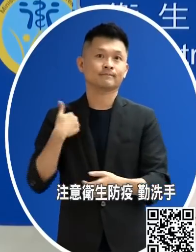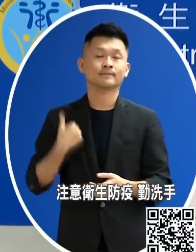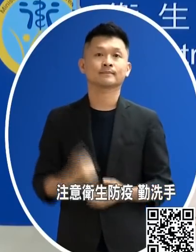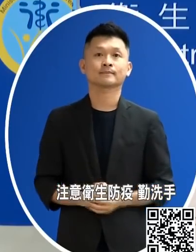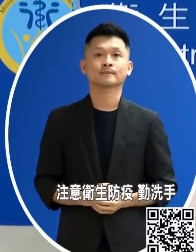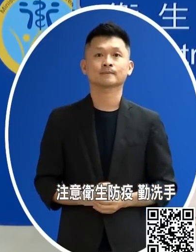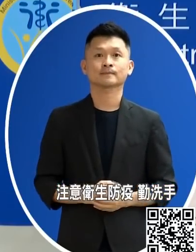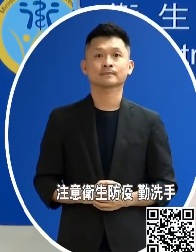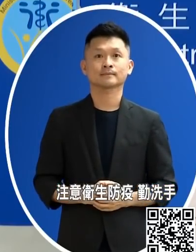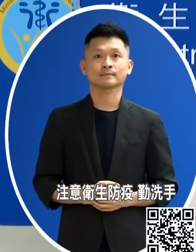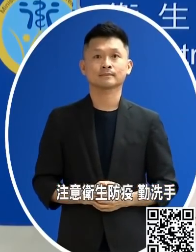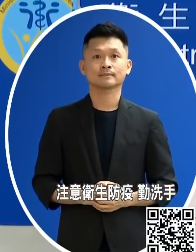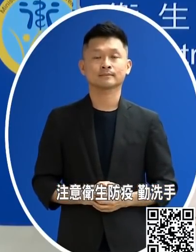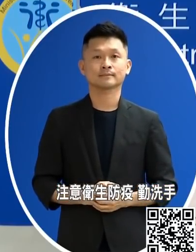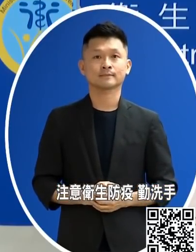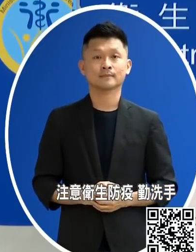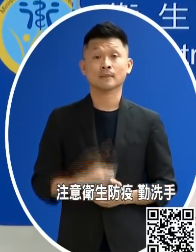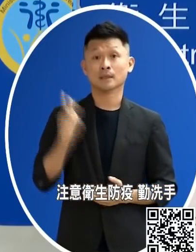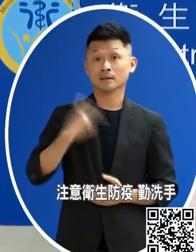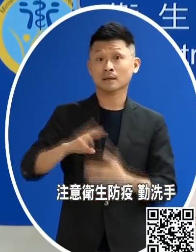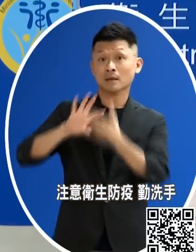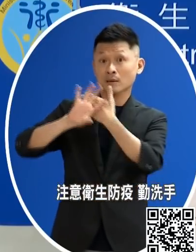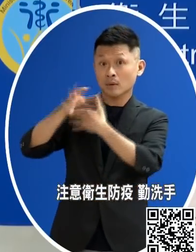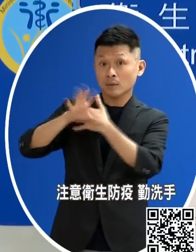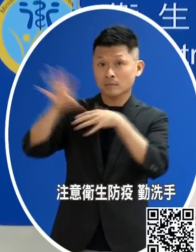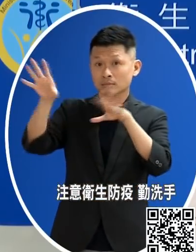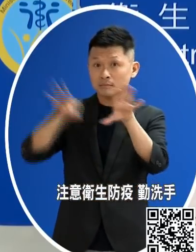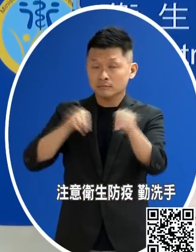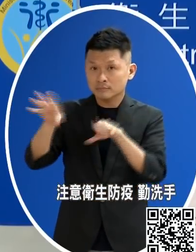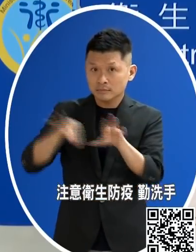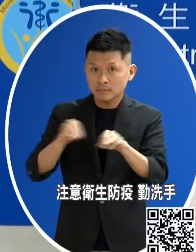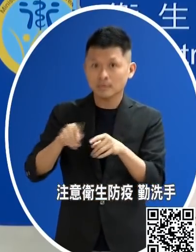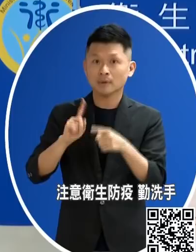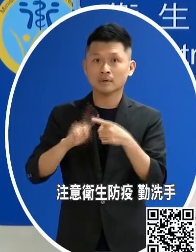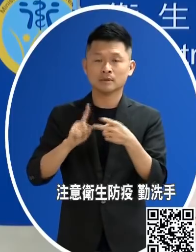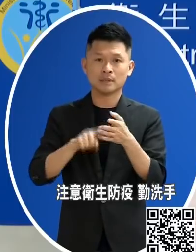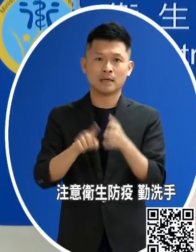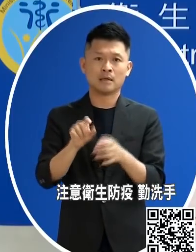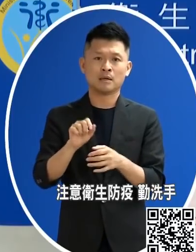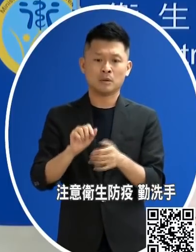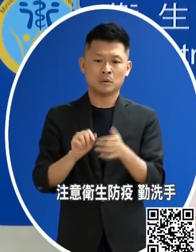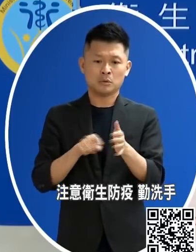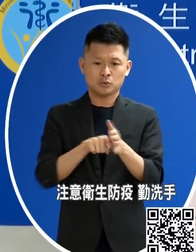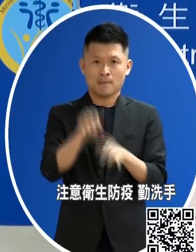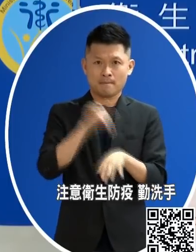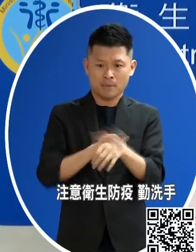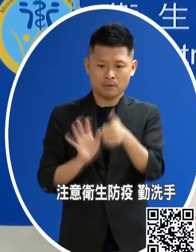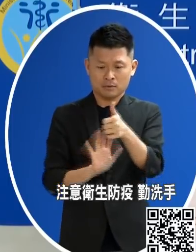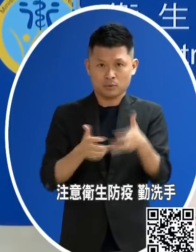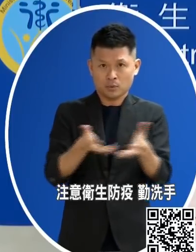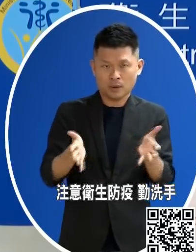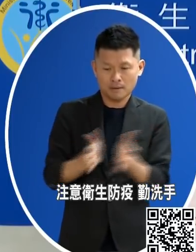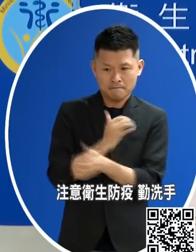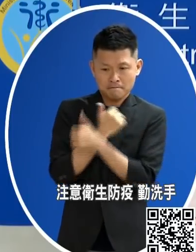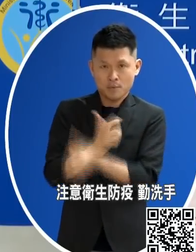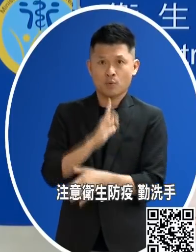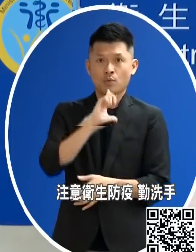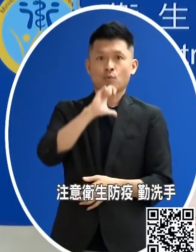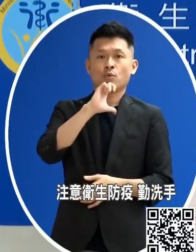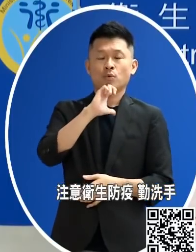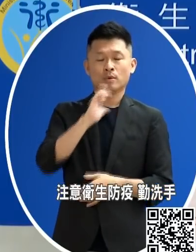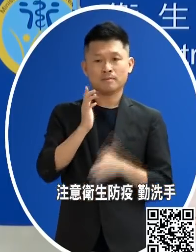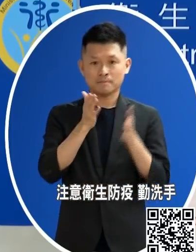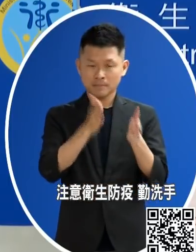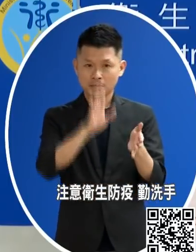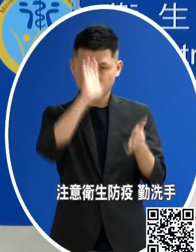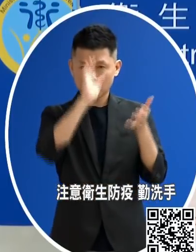是从国外的资料，那以及我们照护团队的经验里面，知道说对于重症照护